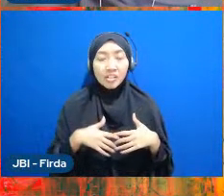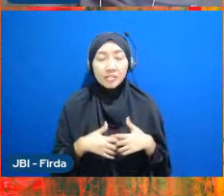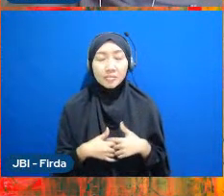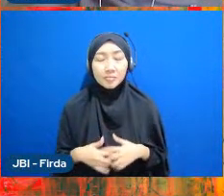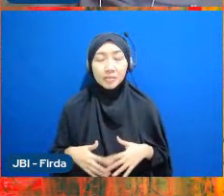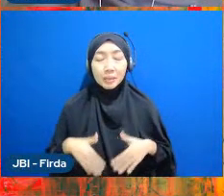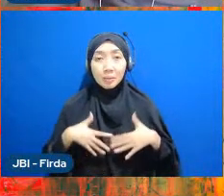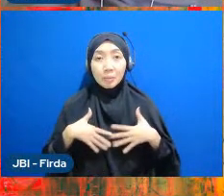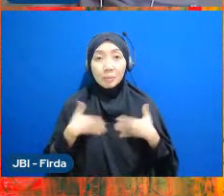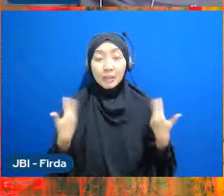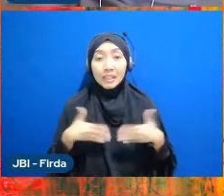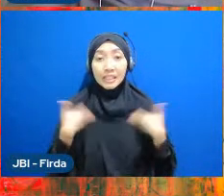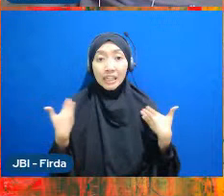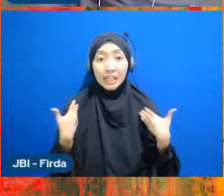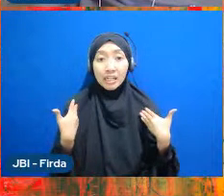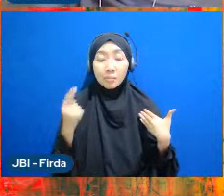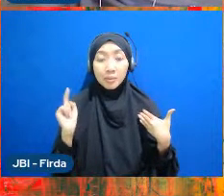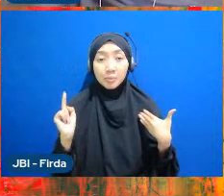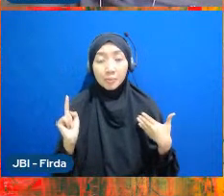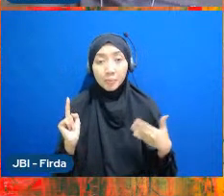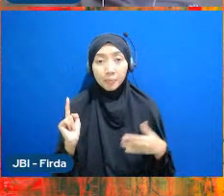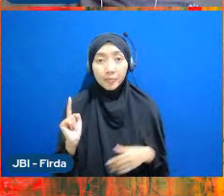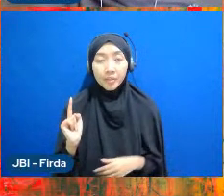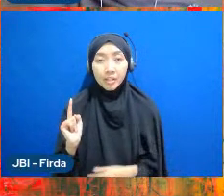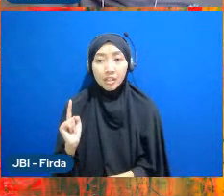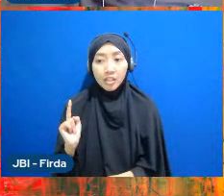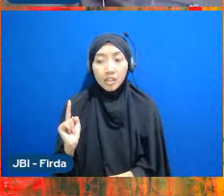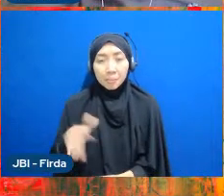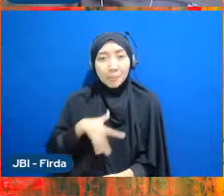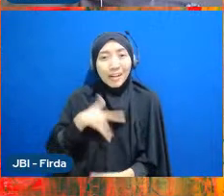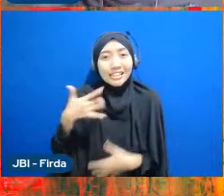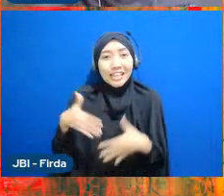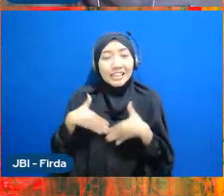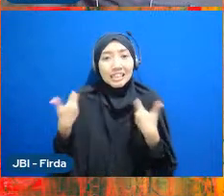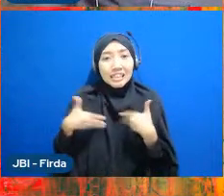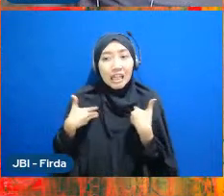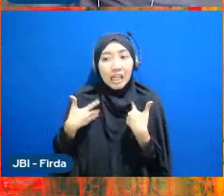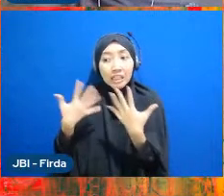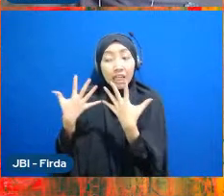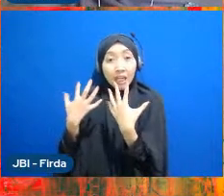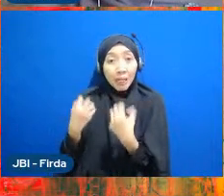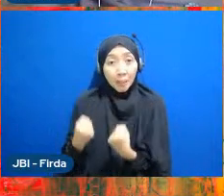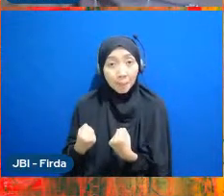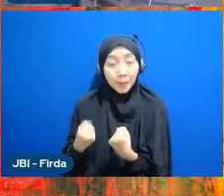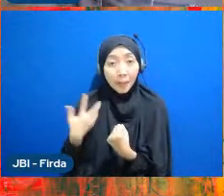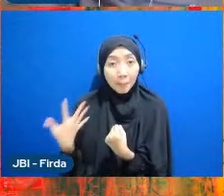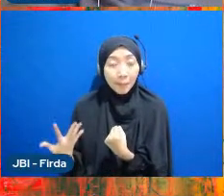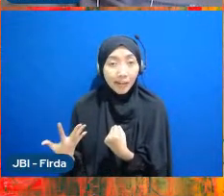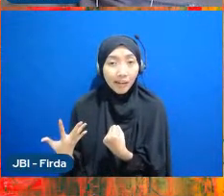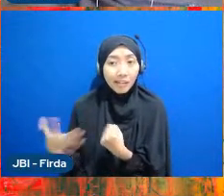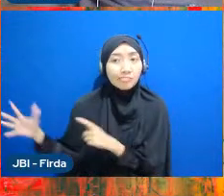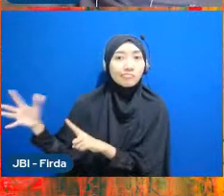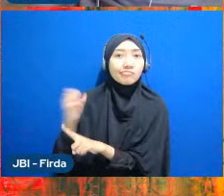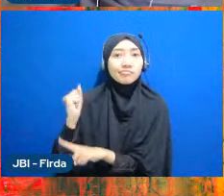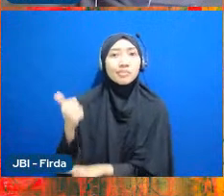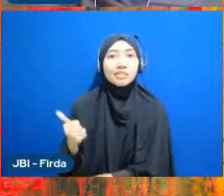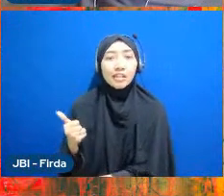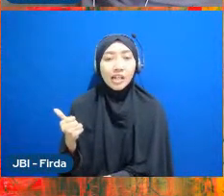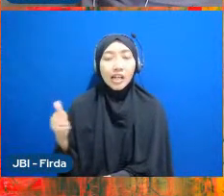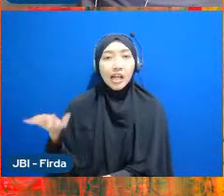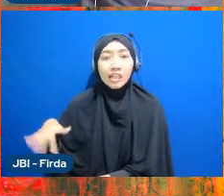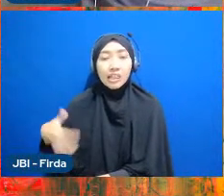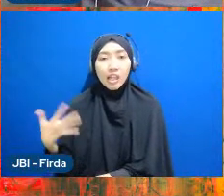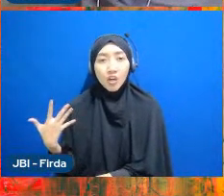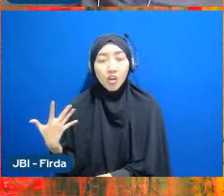bahagia ini karena seseorang itu dia senang apa yang ia harapkan itu bisa terwujud. atau